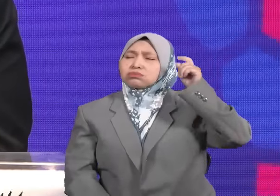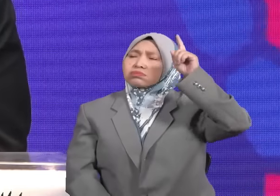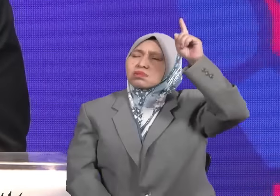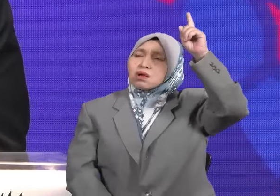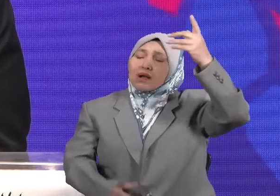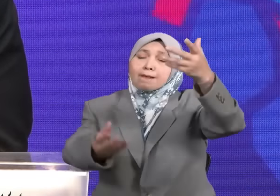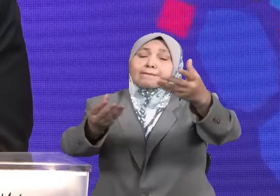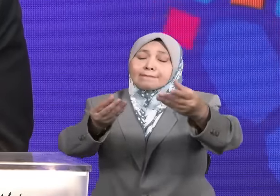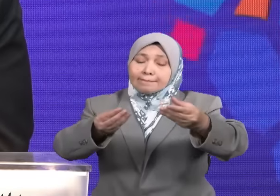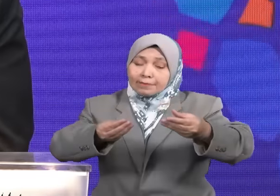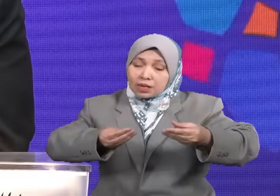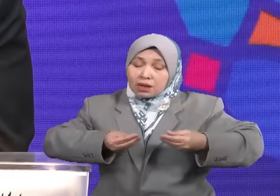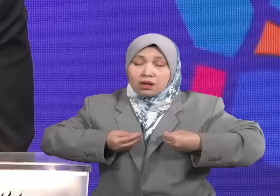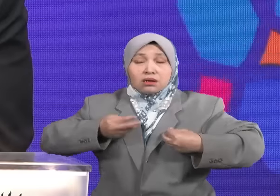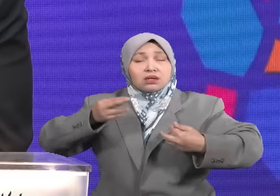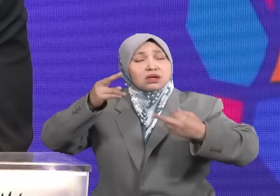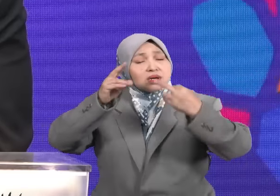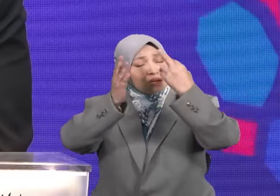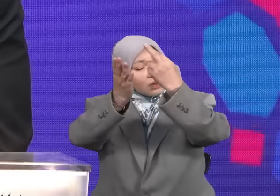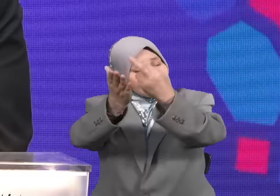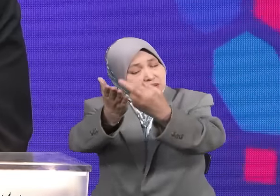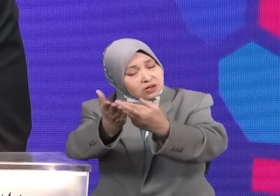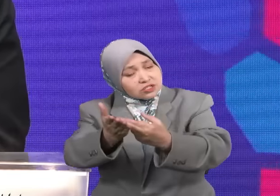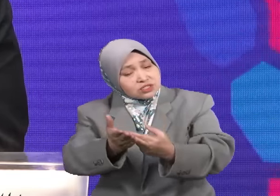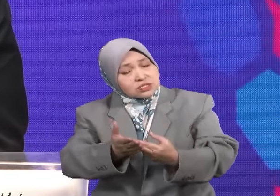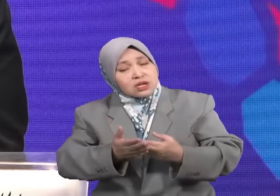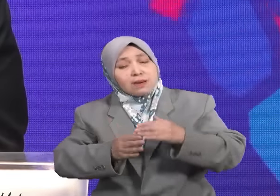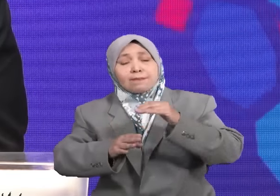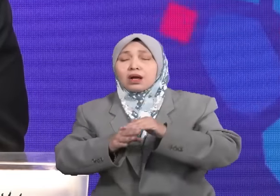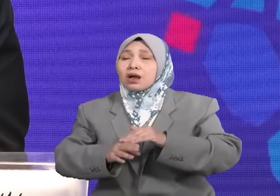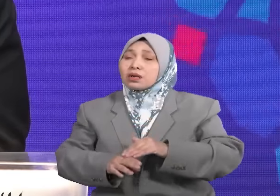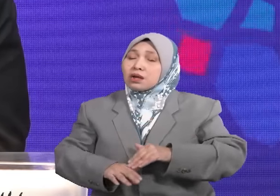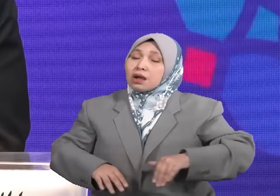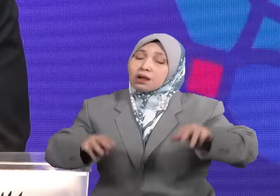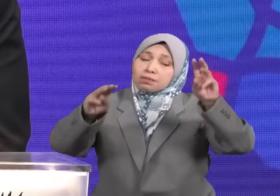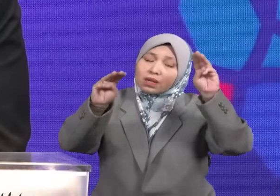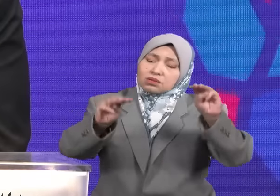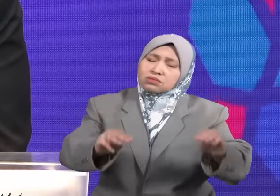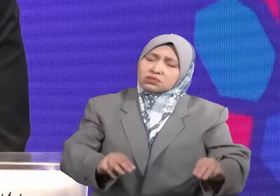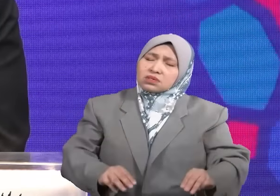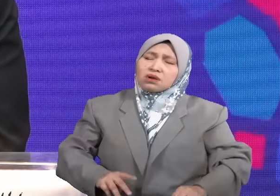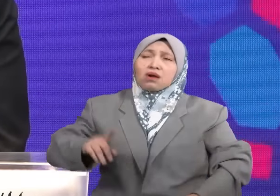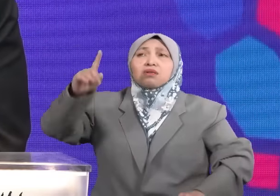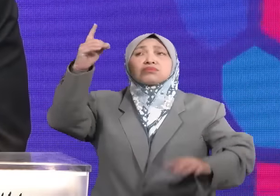والله يرزق من يشاء